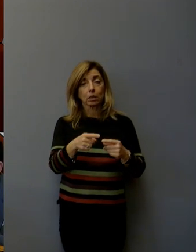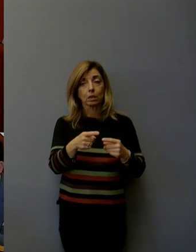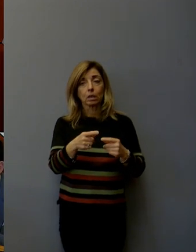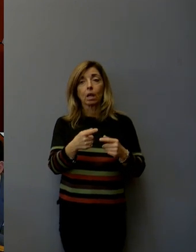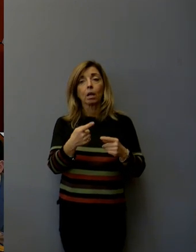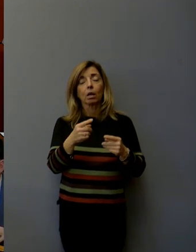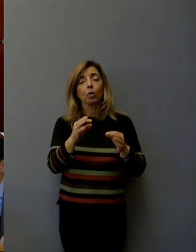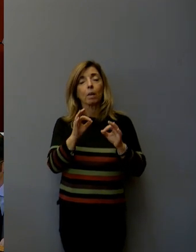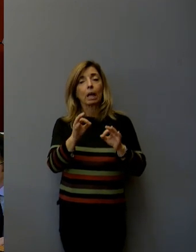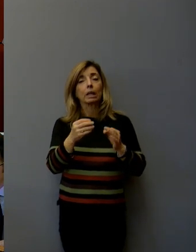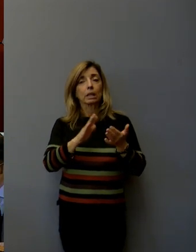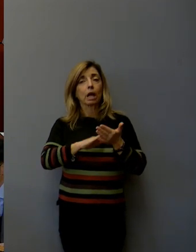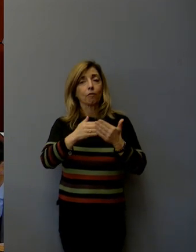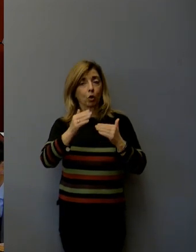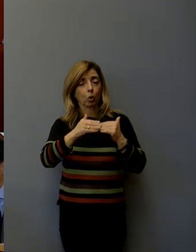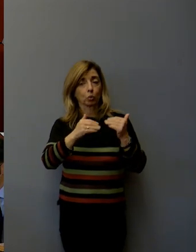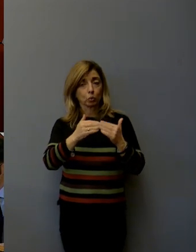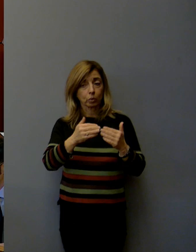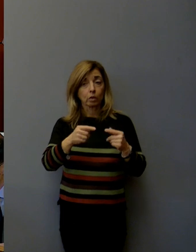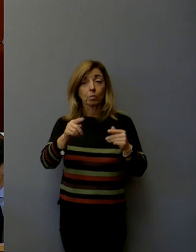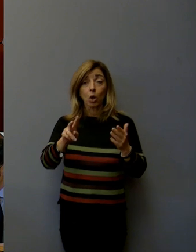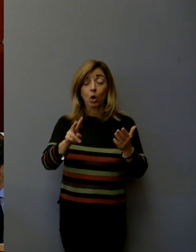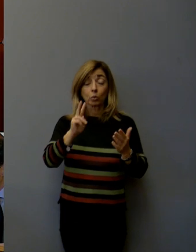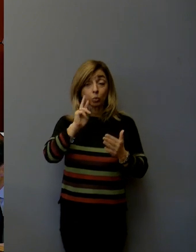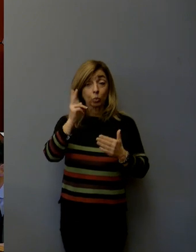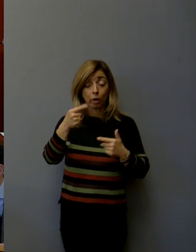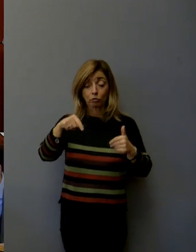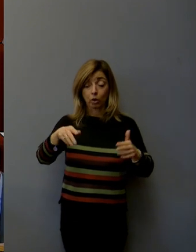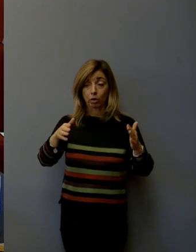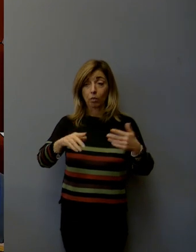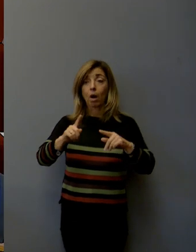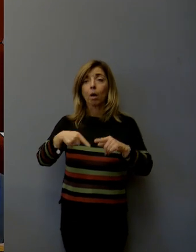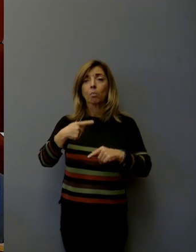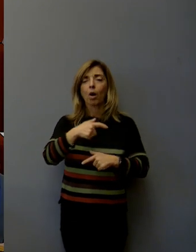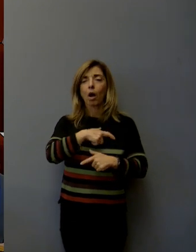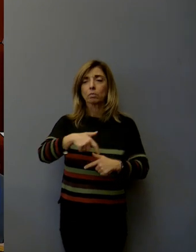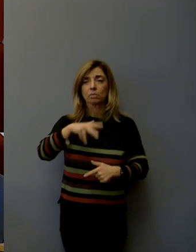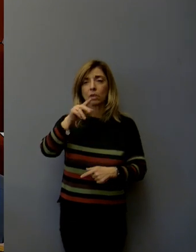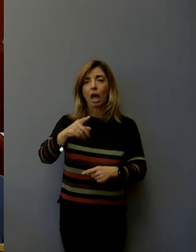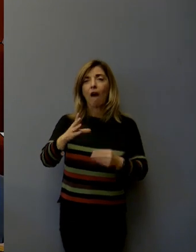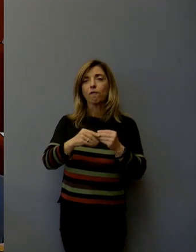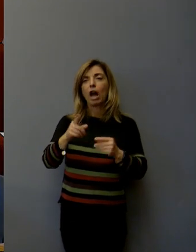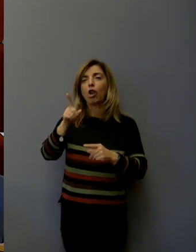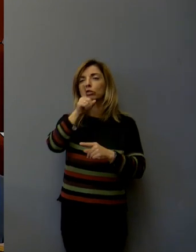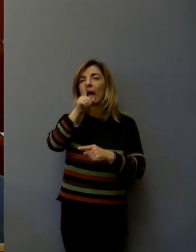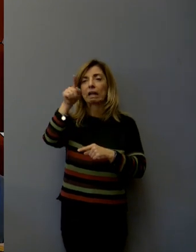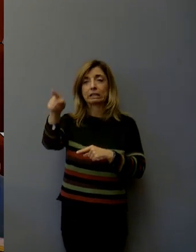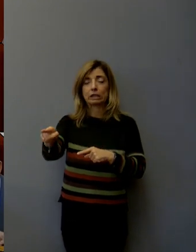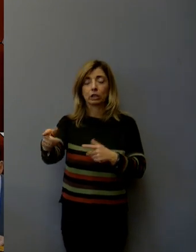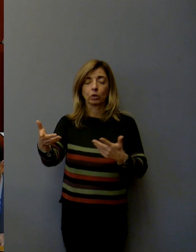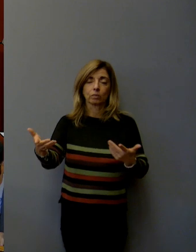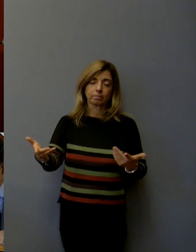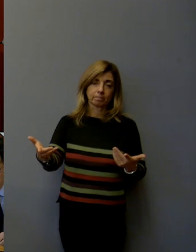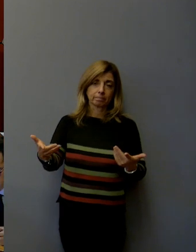quest'aula tutto si riduce a un Fallo stare zitto Penso che i due giorni non siano serviti a costruire i prossimi 4 anni e mezzo di discussione in